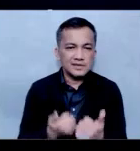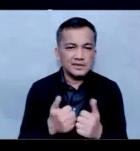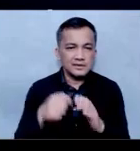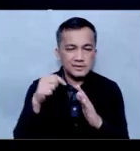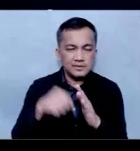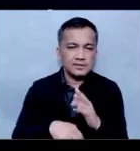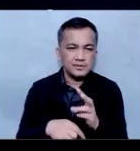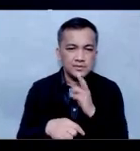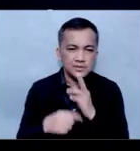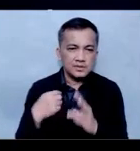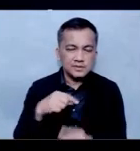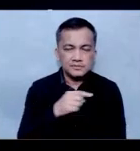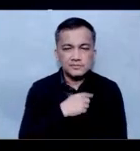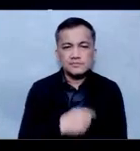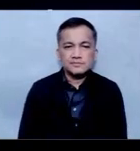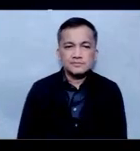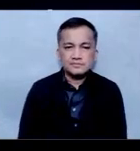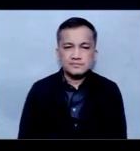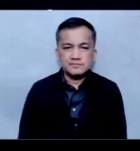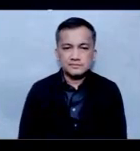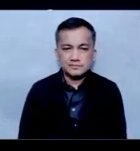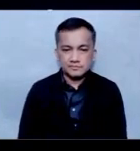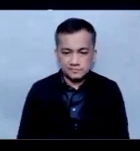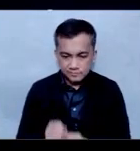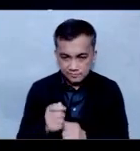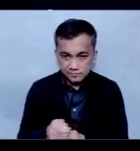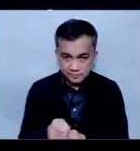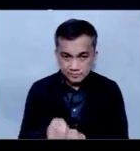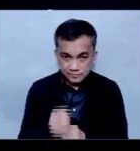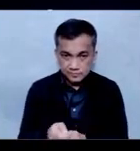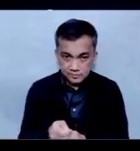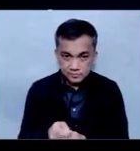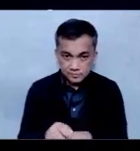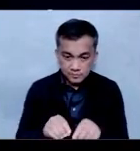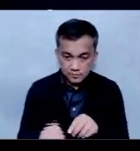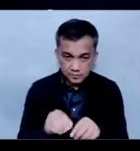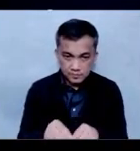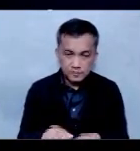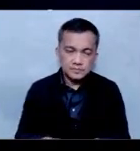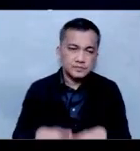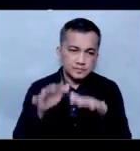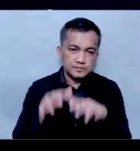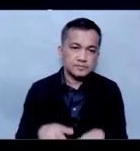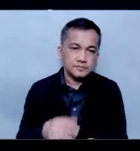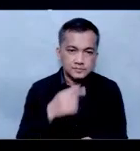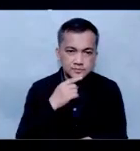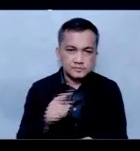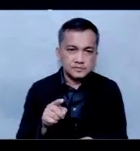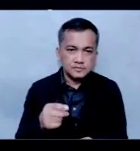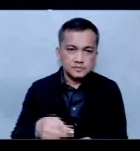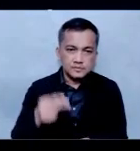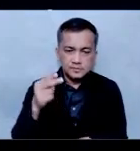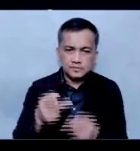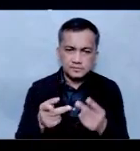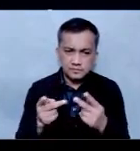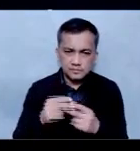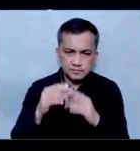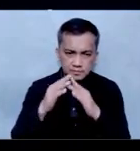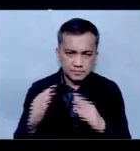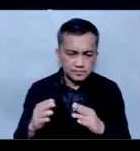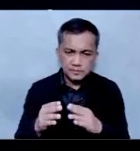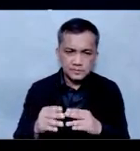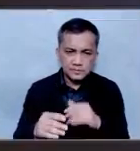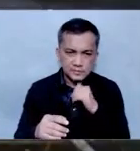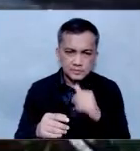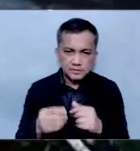amin. Ang mga sakahan, nalubog sa baha. Ayon sa uploader, nasa mataas na palapag sila ng kanilang bahay at hindi pa